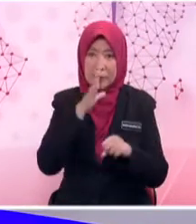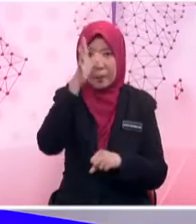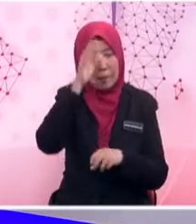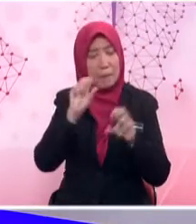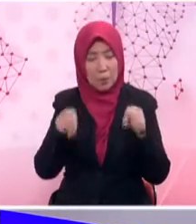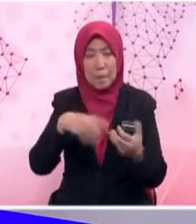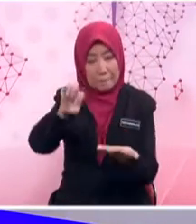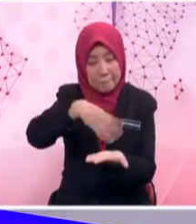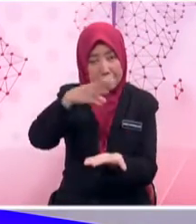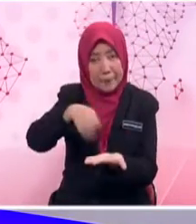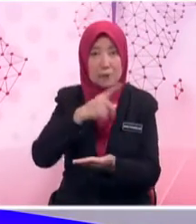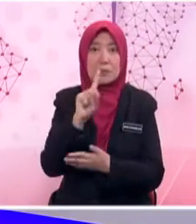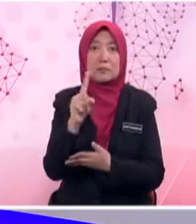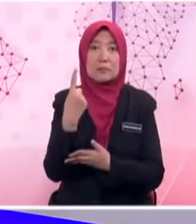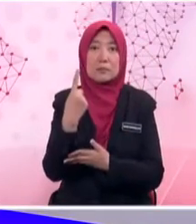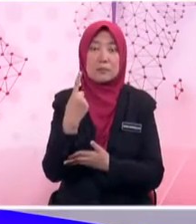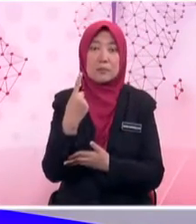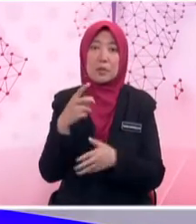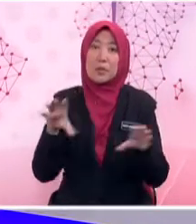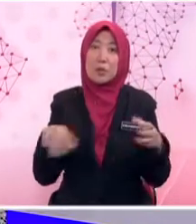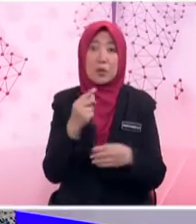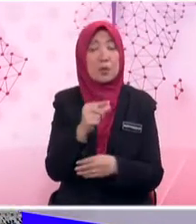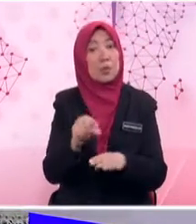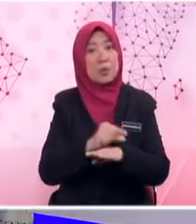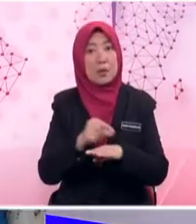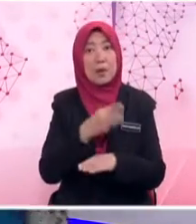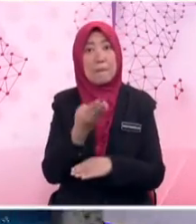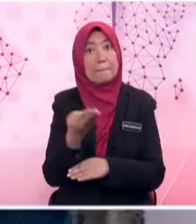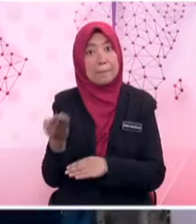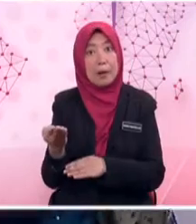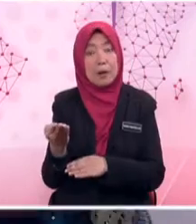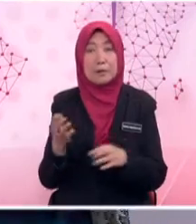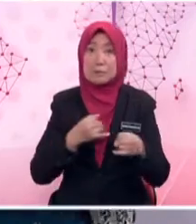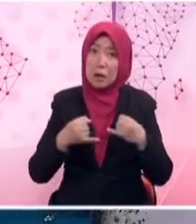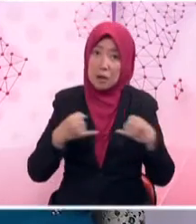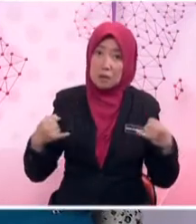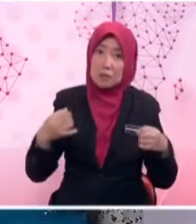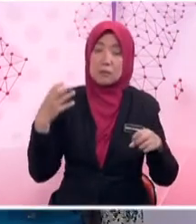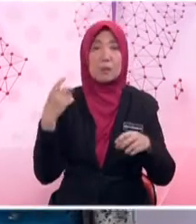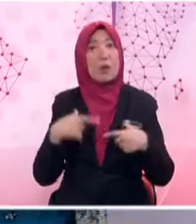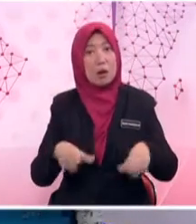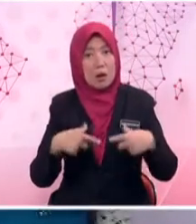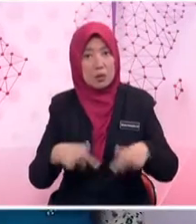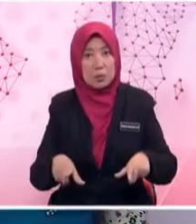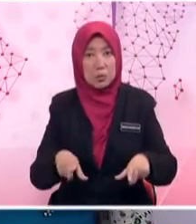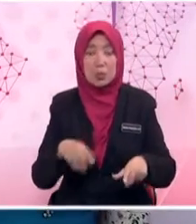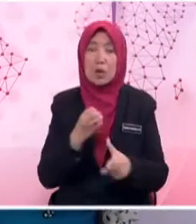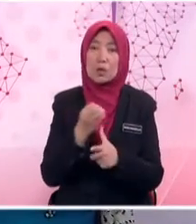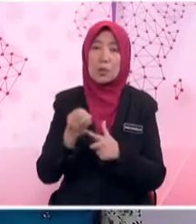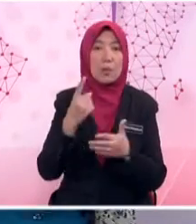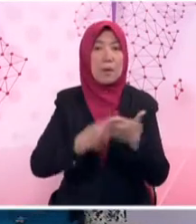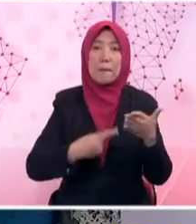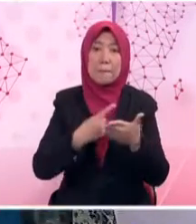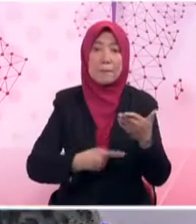print saja dan cuba buat menggunakan bahan-bahan seperti tali, ya, ataupun kayu, apa yang ada di persekitaran